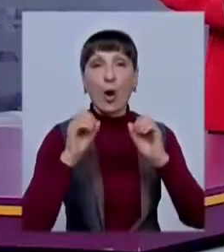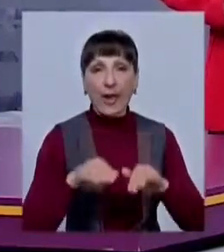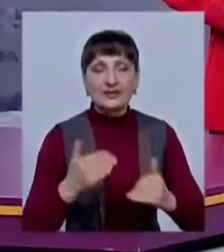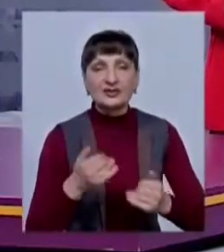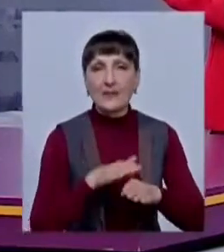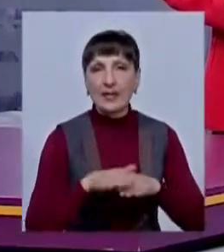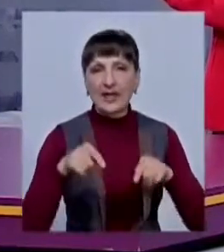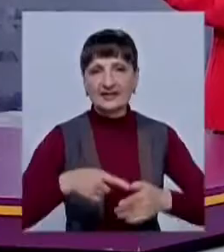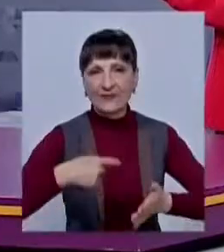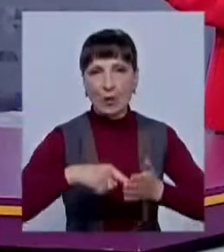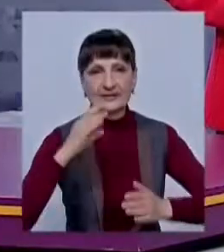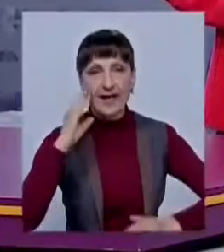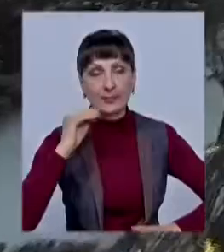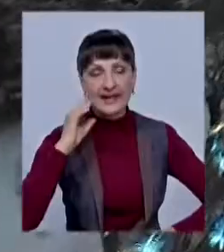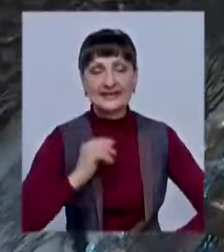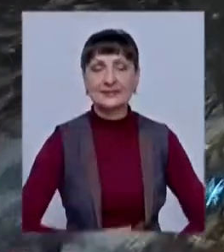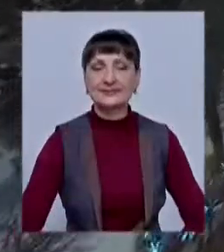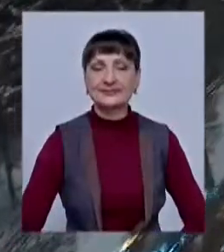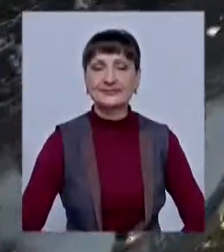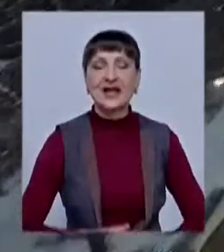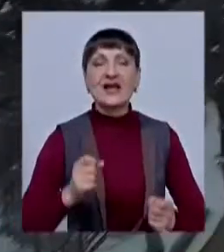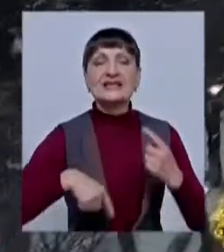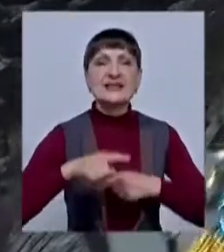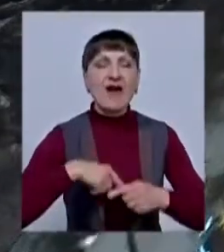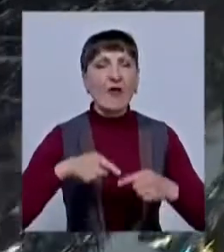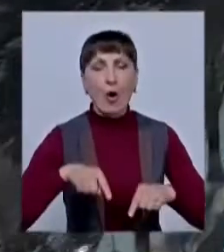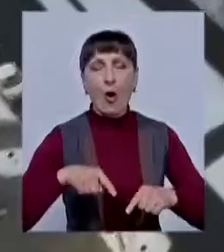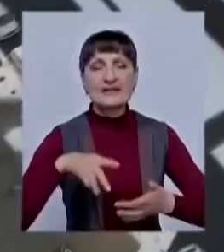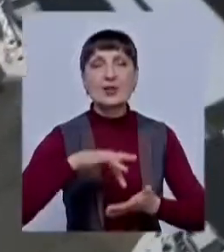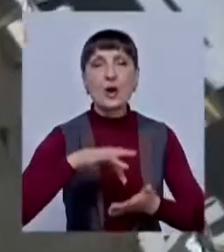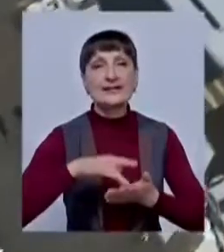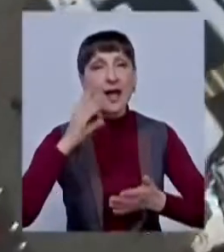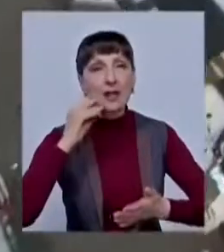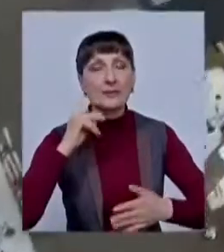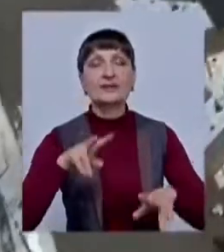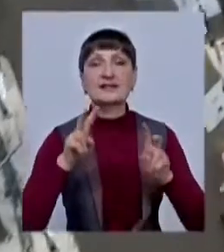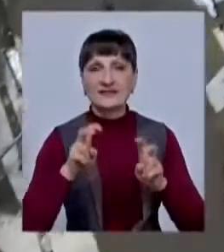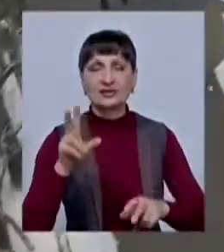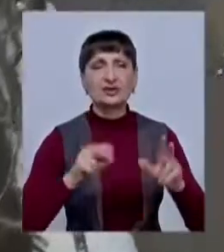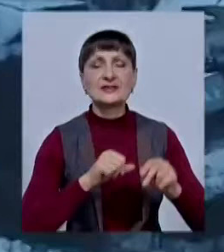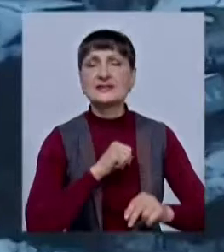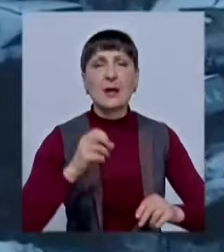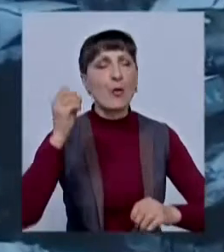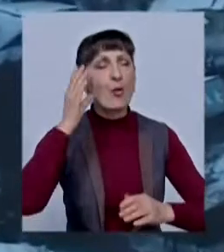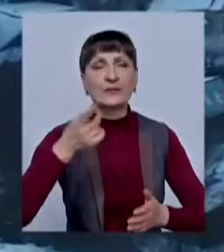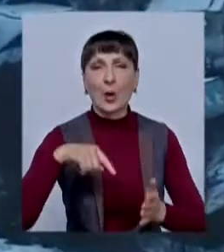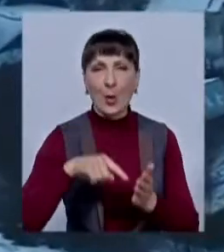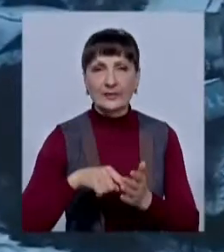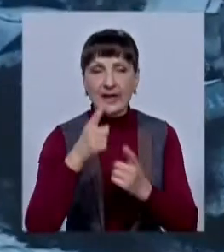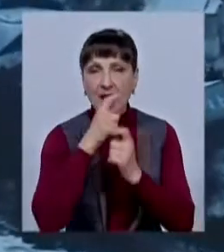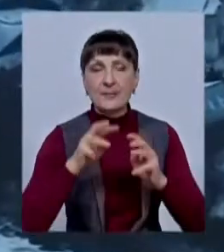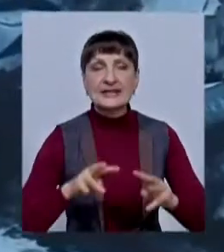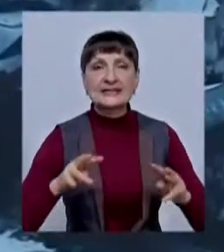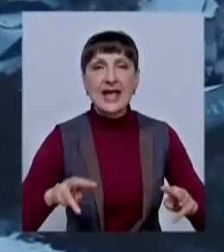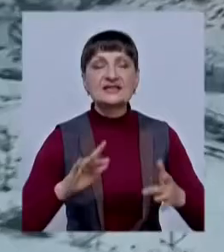реализуются в мегаполисе. Деловую и креативную столицу Казахстана теперь по праву можно считать самым умным городом. По данным